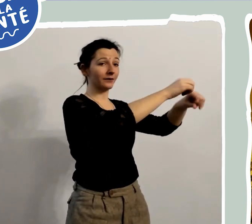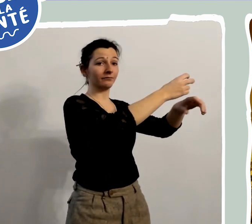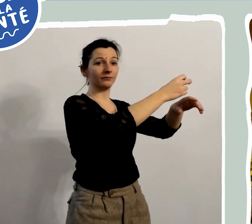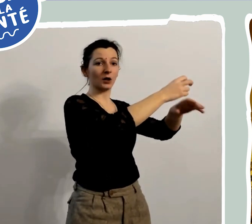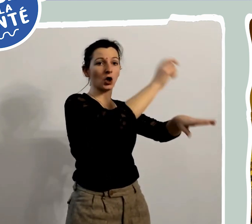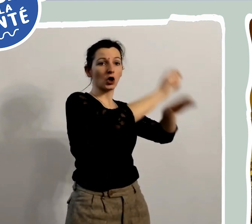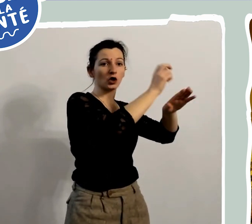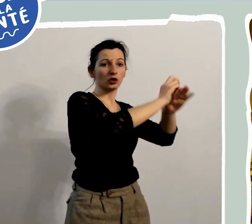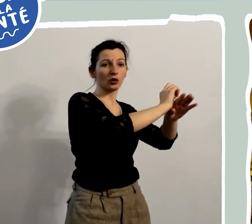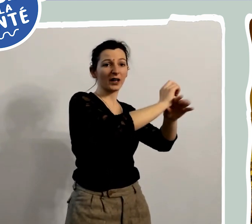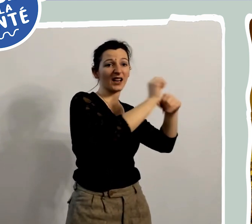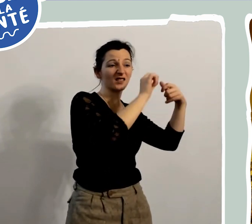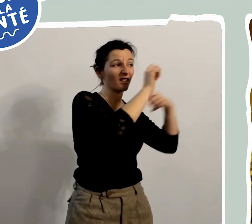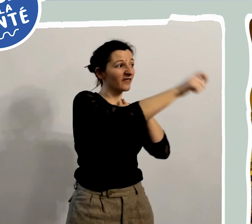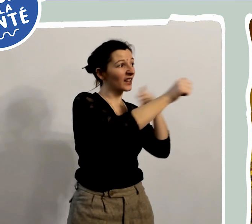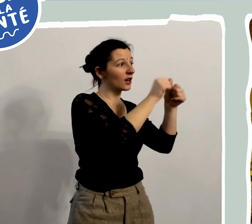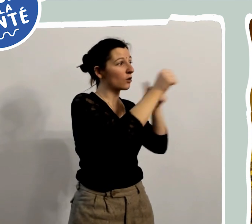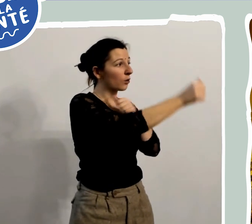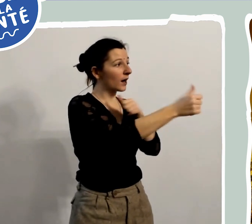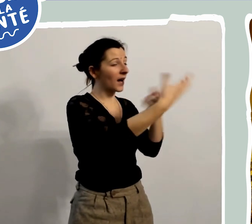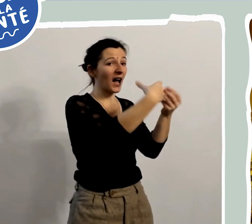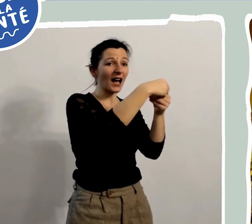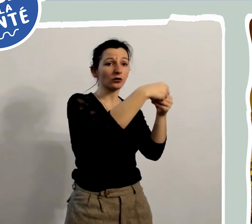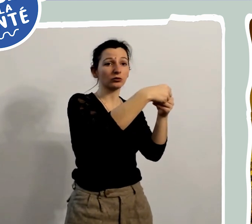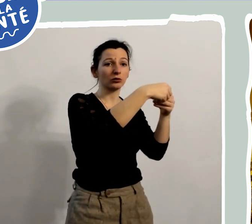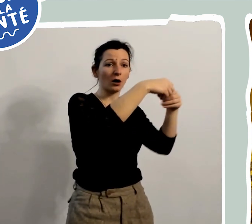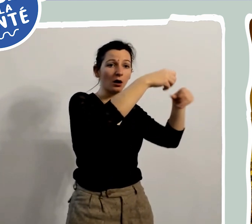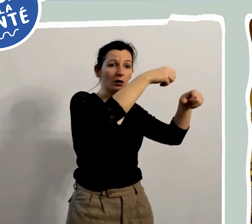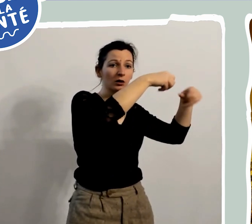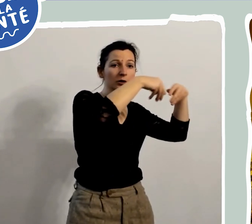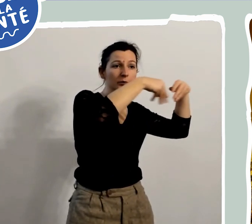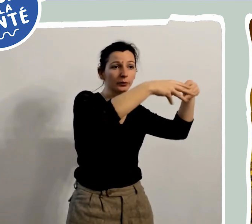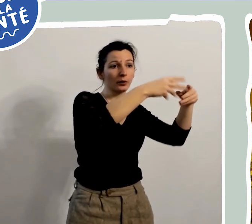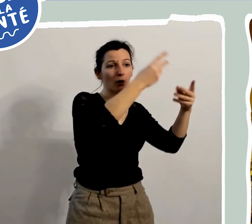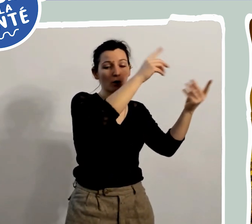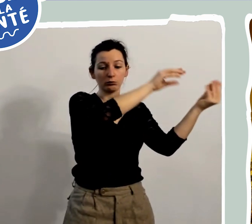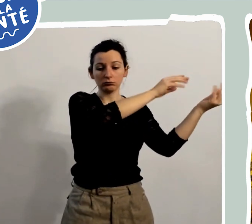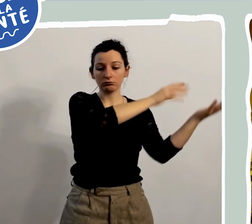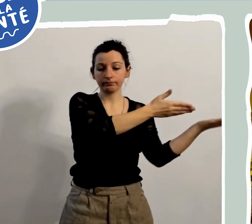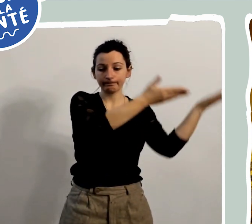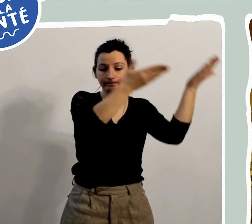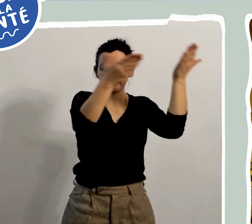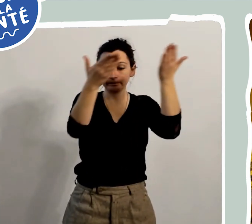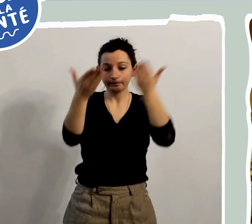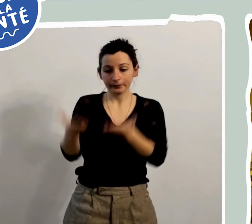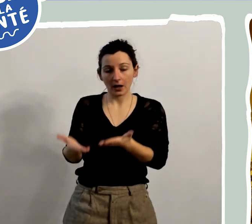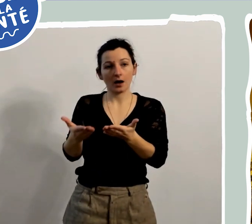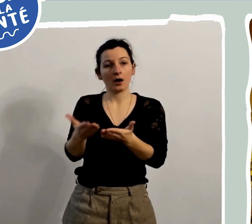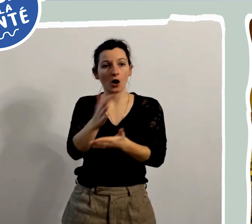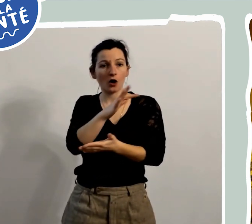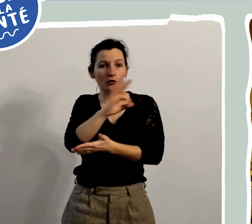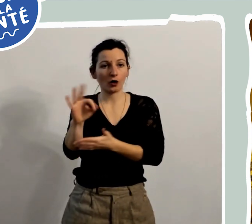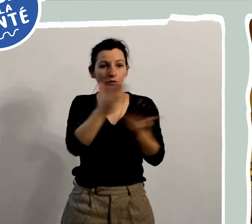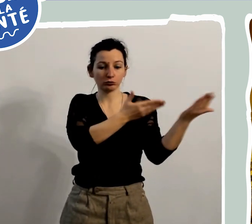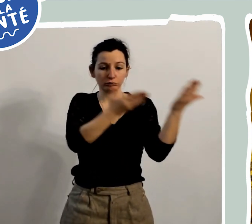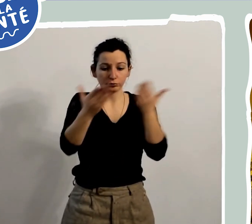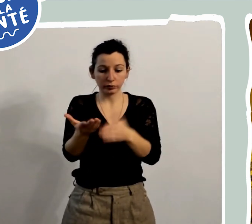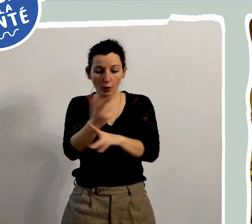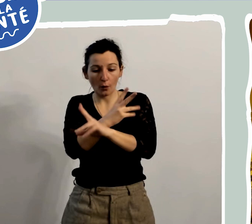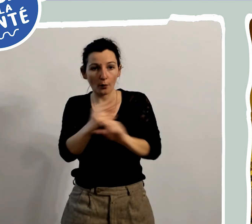de stockage, effectivement, on met des produits chimiques pour qu'ils arrivent en bonne forme, hein, sur les étals. Hein,